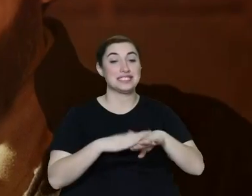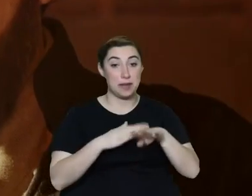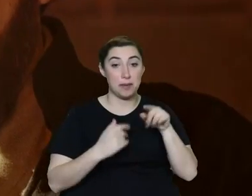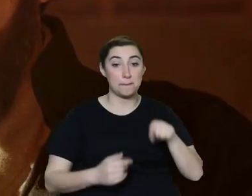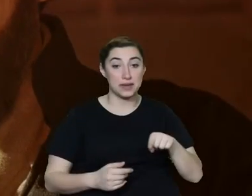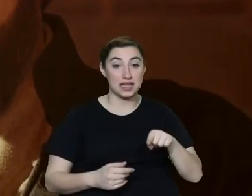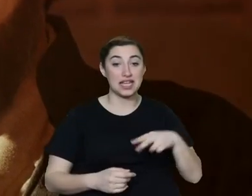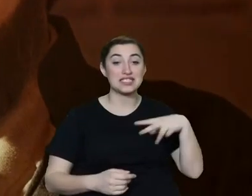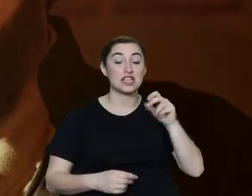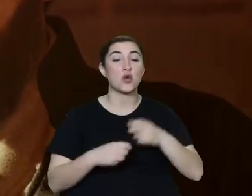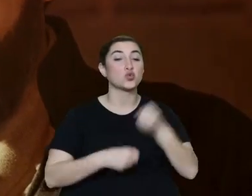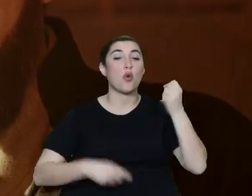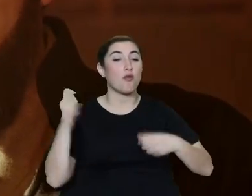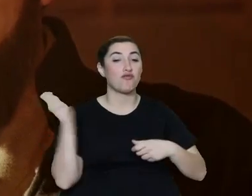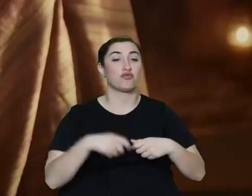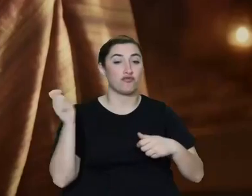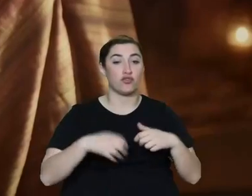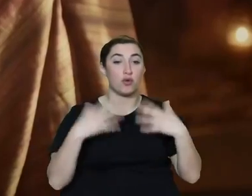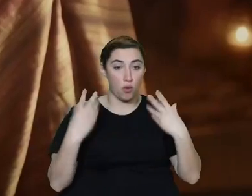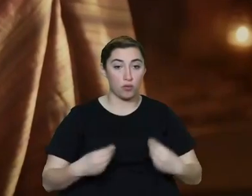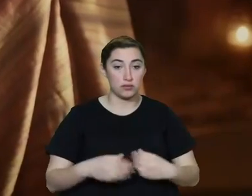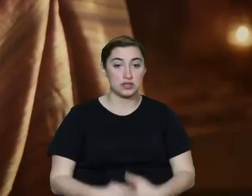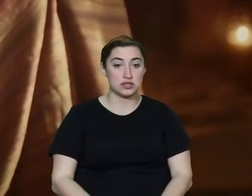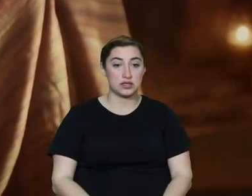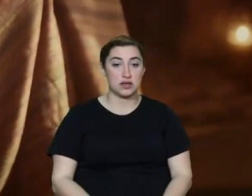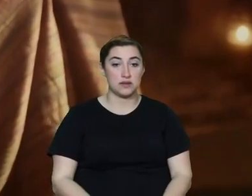suçlarından 80 sopa vurulmasına,